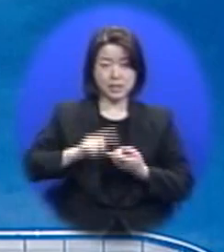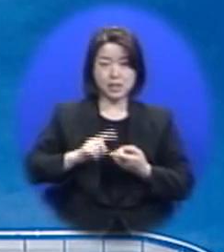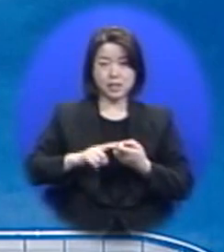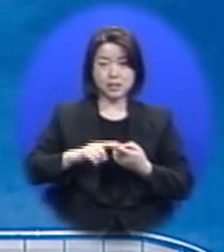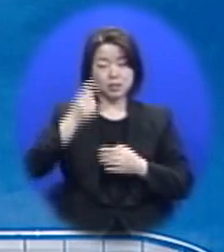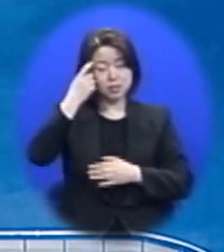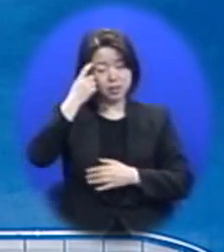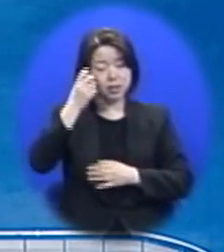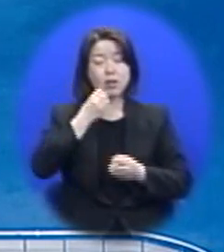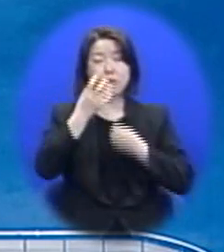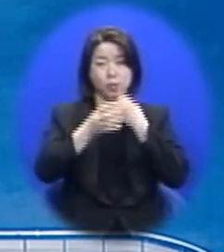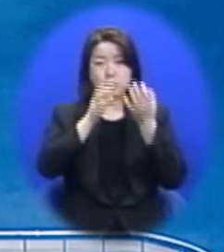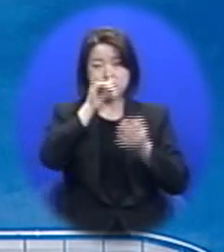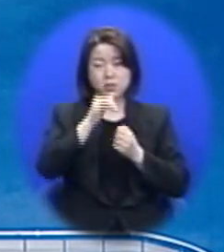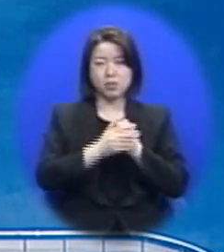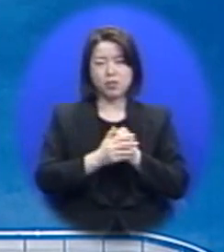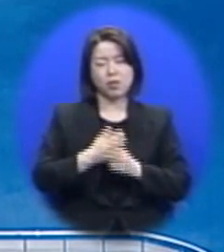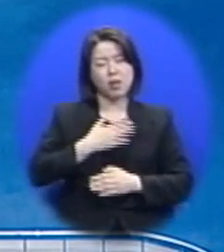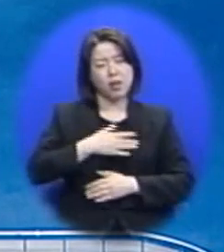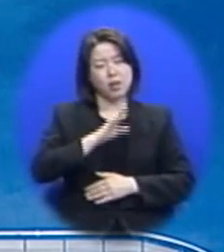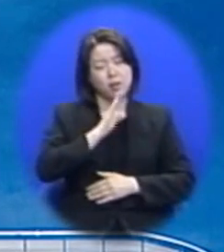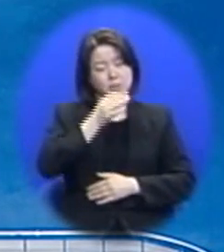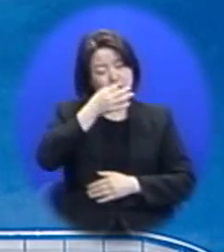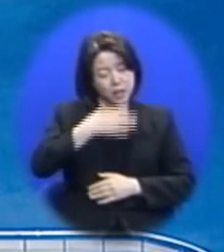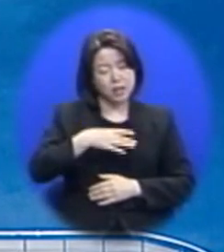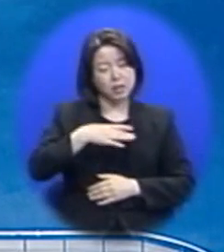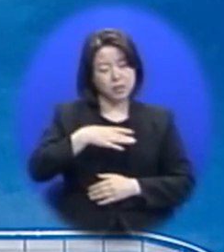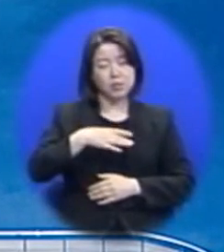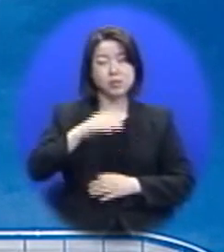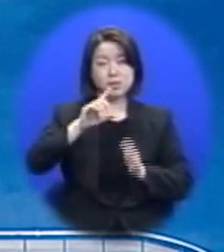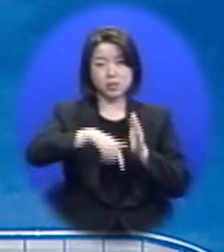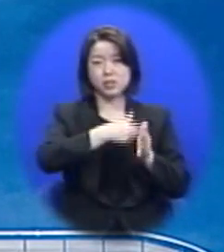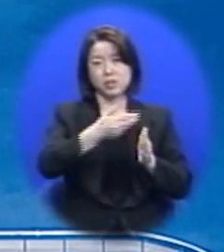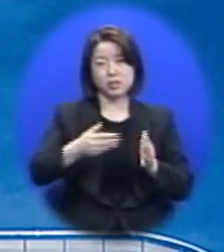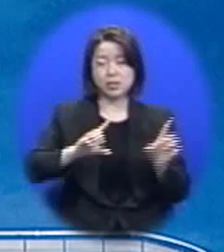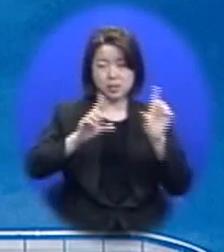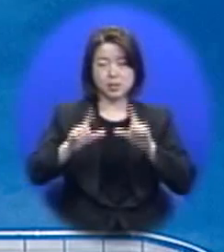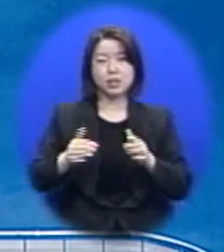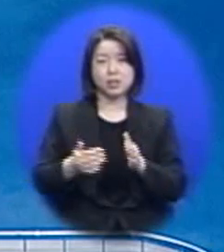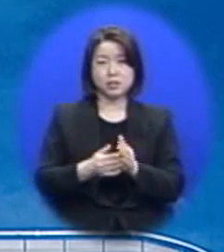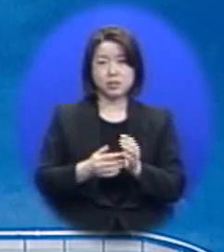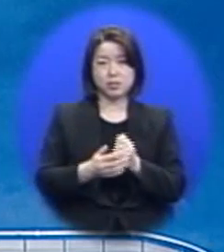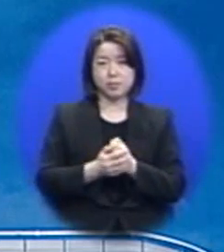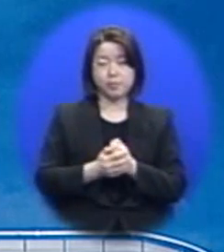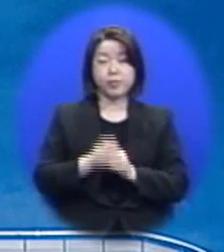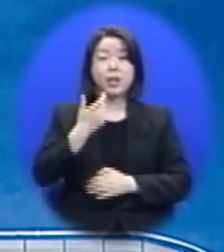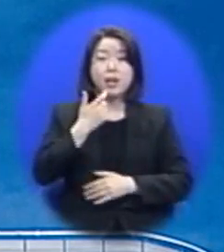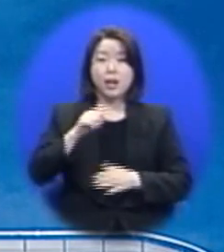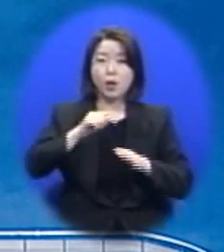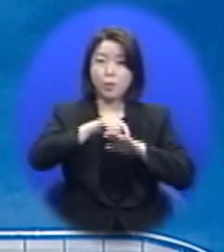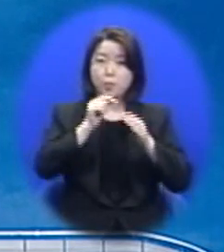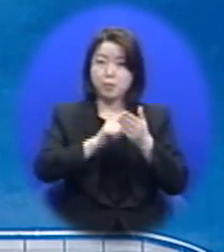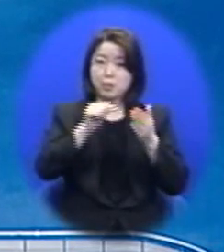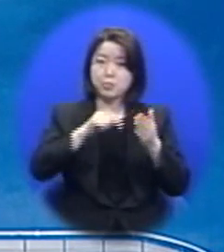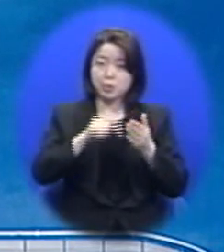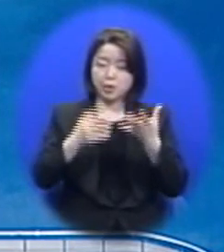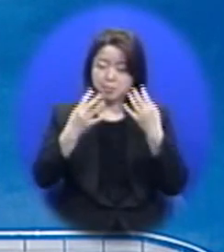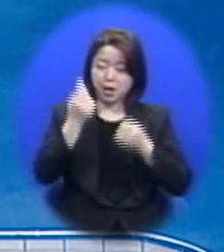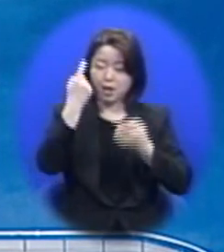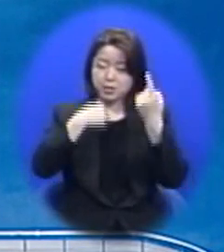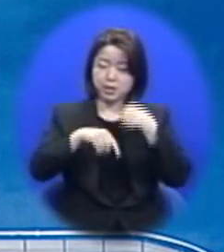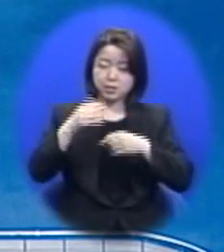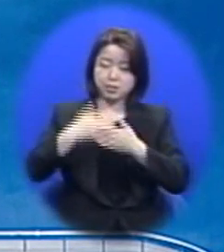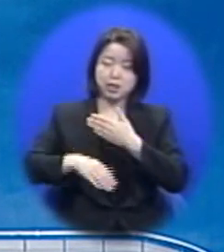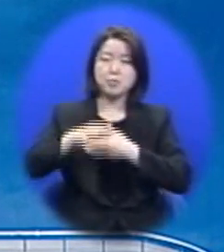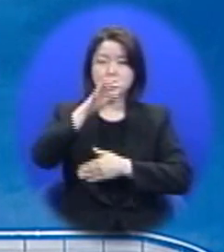나는 정말 험악한 세월을 보냈어. 야곱의 마음은 많은 상처가 있었습니다.